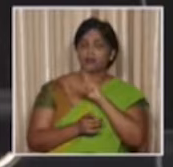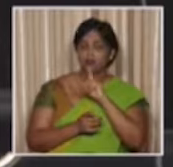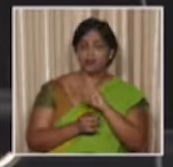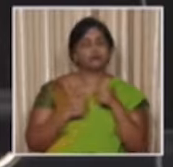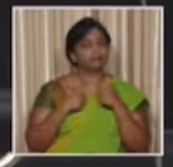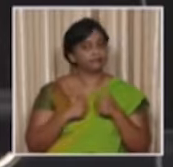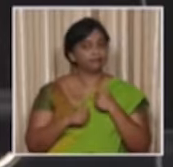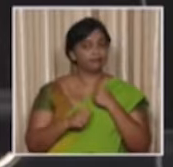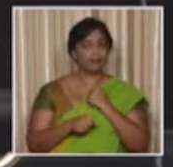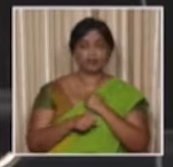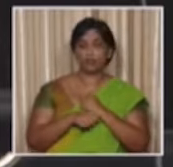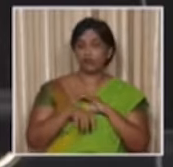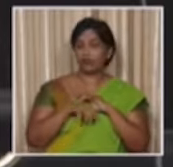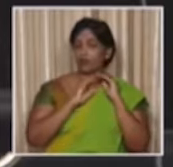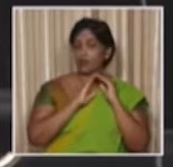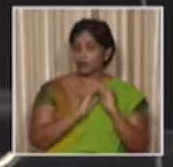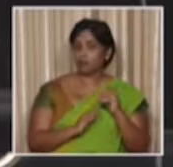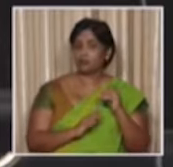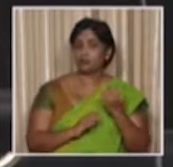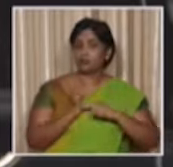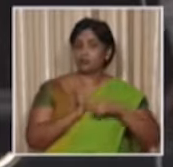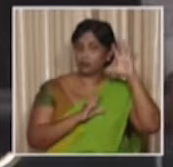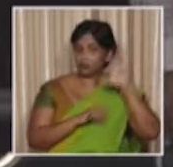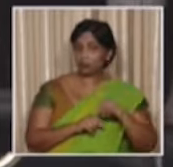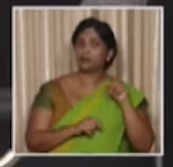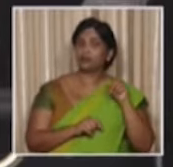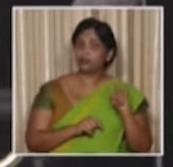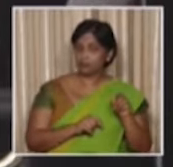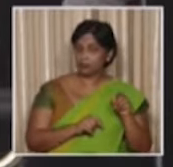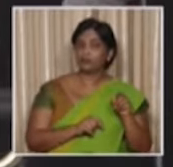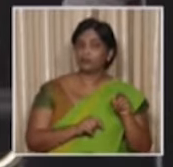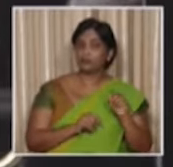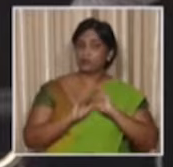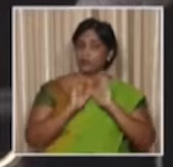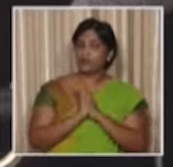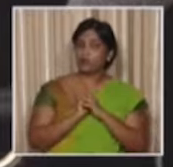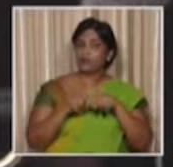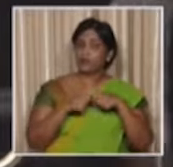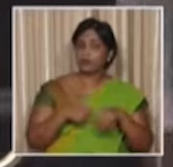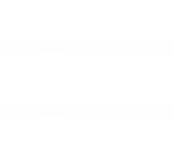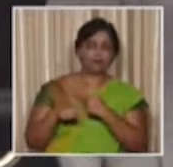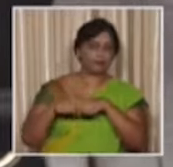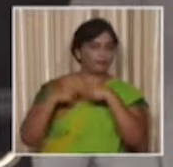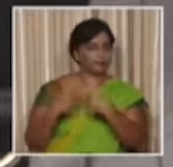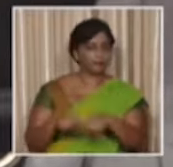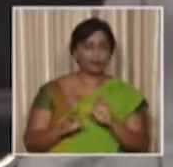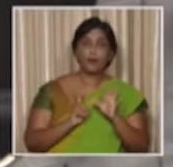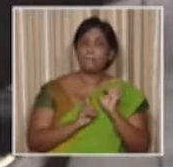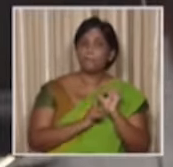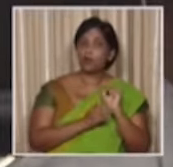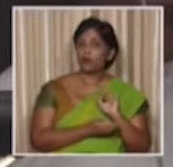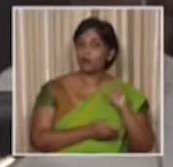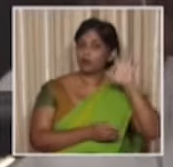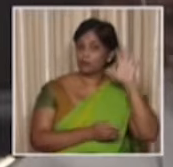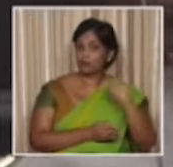හරි රජේ රෝහල් වලට වෛද්‍ය උපකරණ ගේනකොට ඒ වගේ මුළු වියදමම රජය විසින් දරනවා. ඒ පෞද්ගලික අංශයට